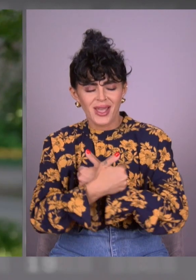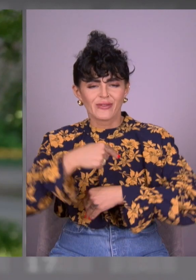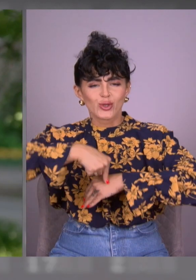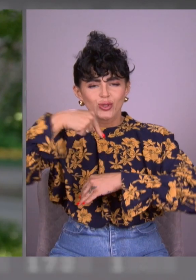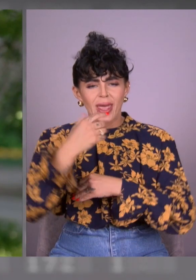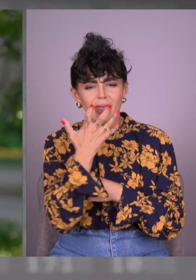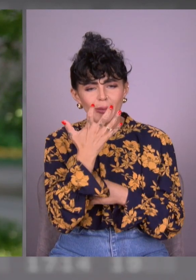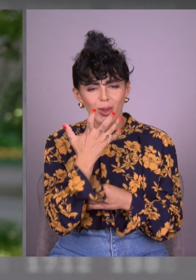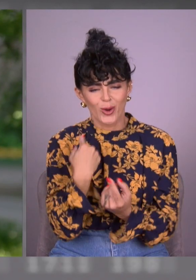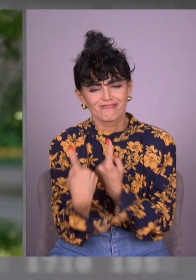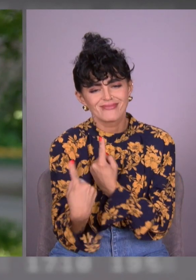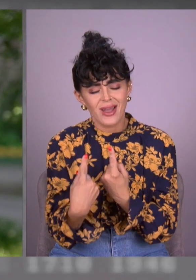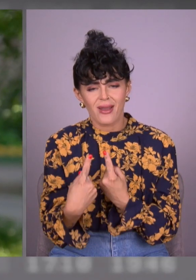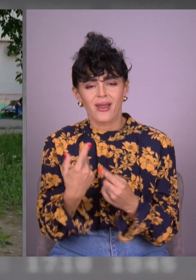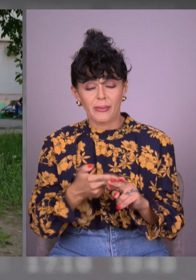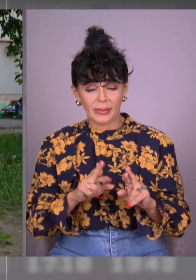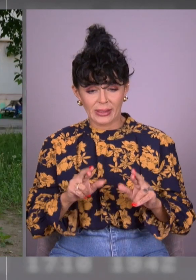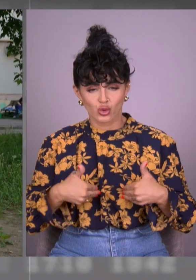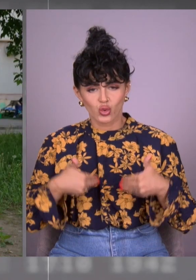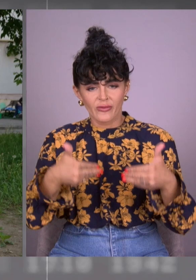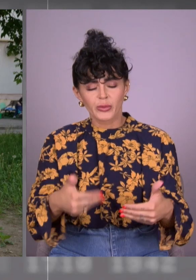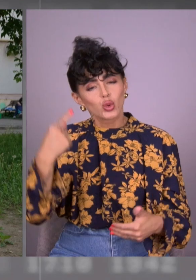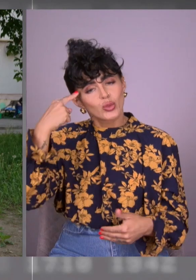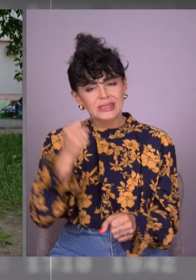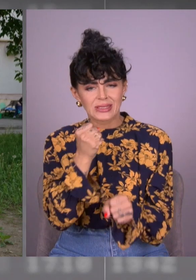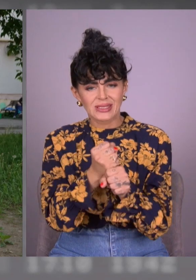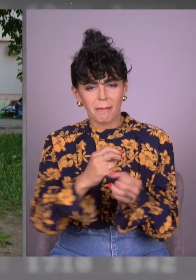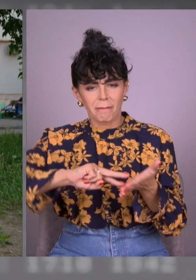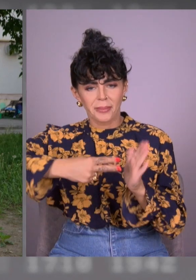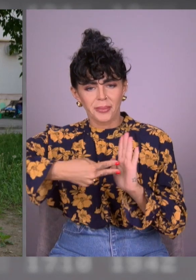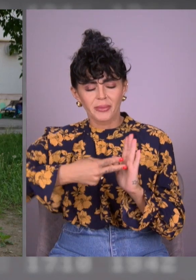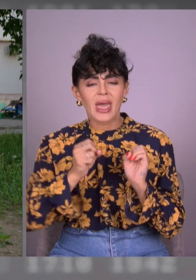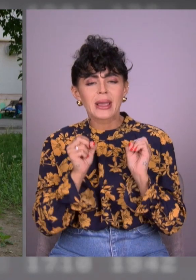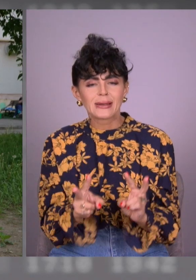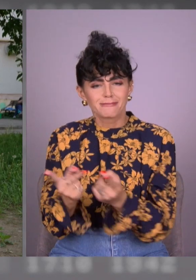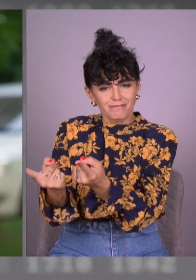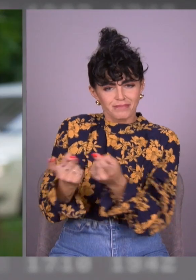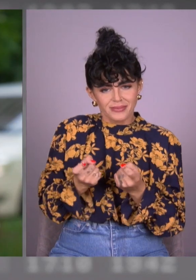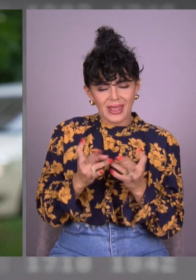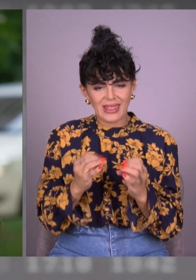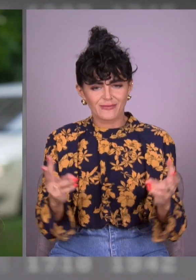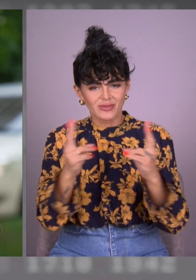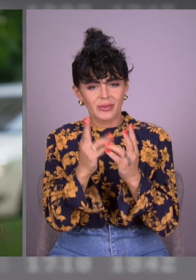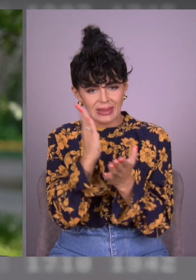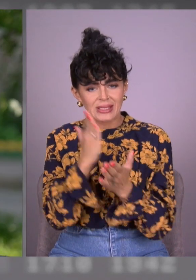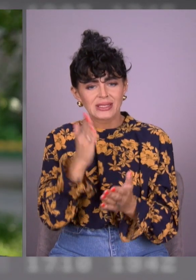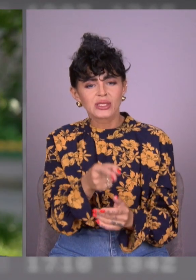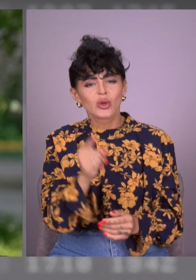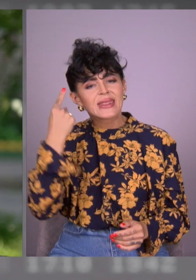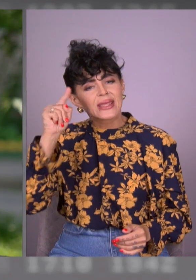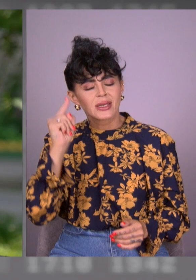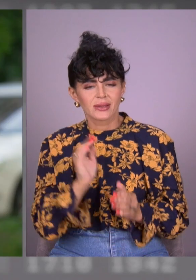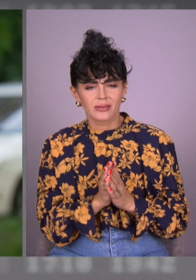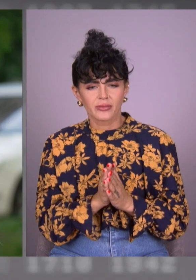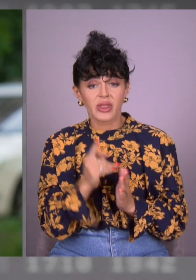тепло одне одного. Я пропоную придумати план, як ми його можемо виманити на зустріч. Є ідеї?